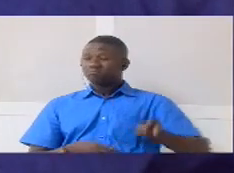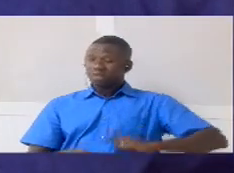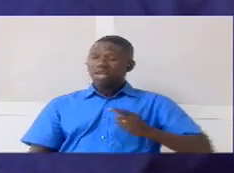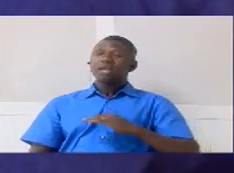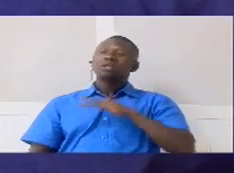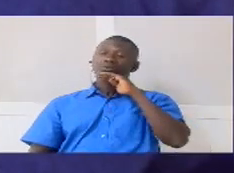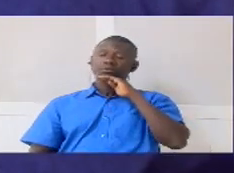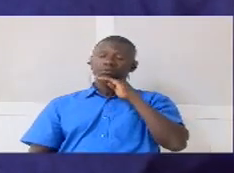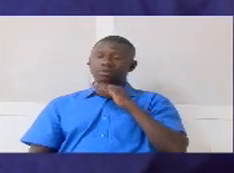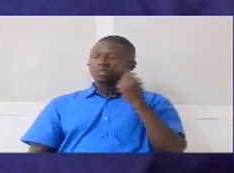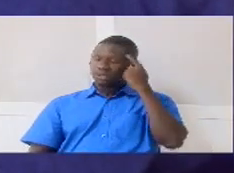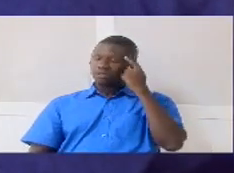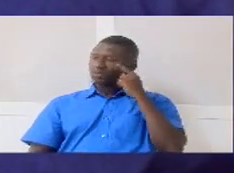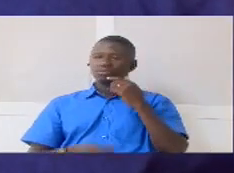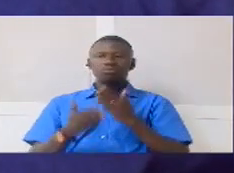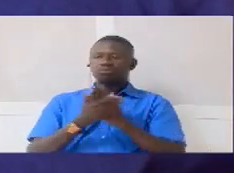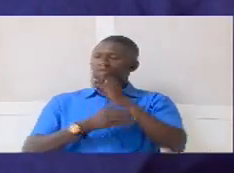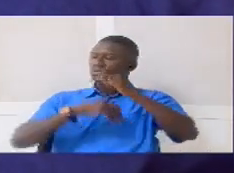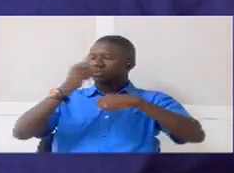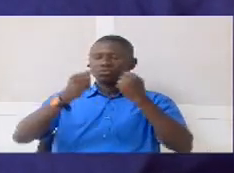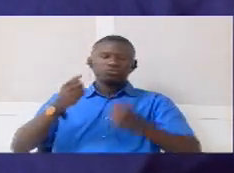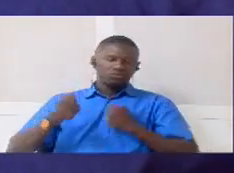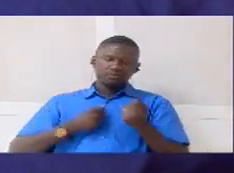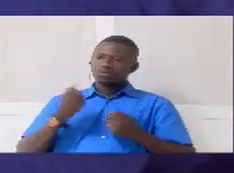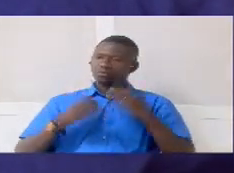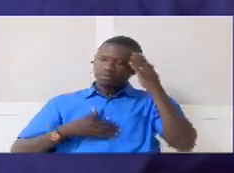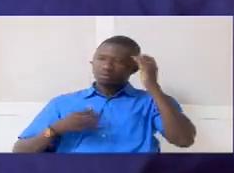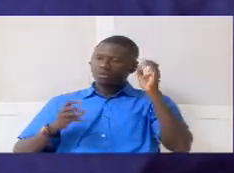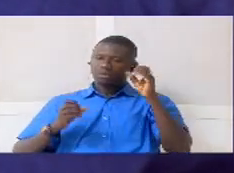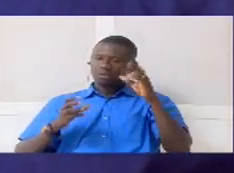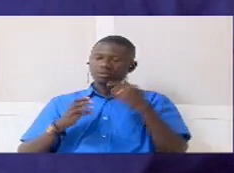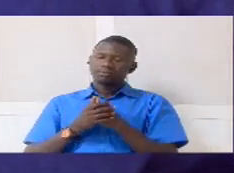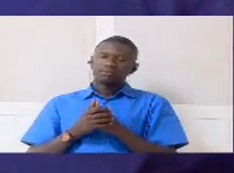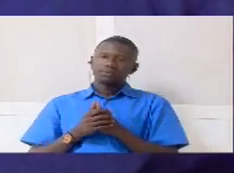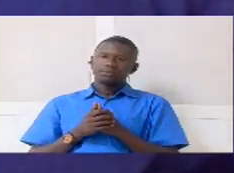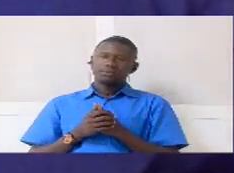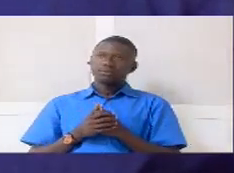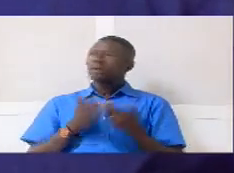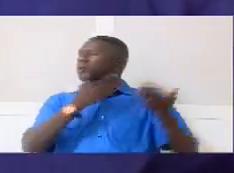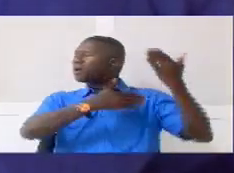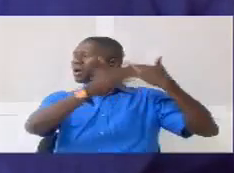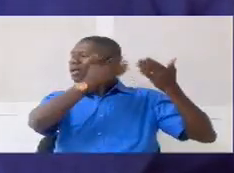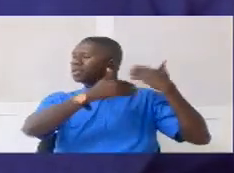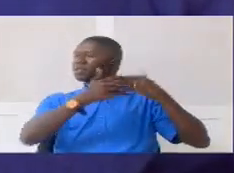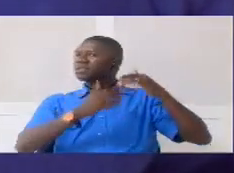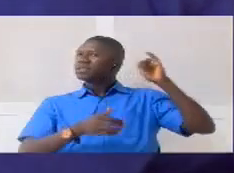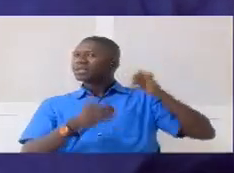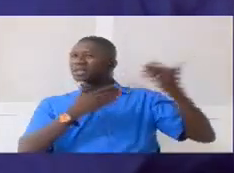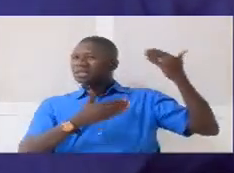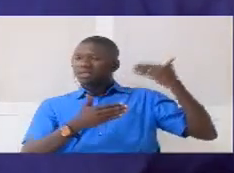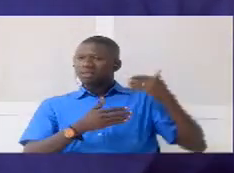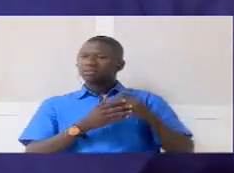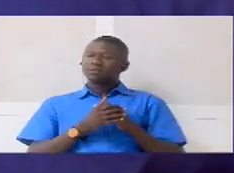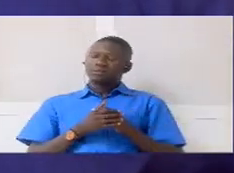kanero are you passé ni ci koku bi ñi sanji jama tambiral santoto amon ay yenen keur yi nga xamantene so ñewé ci sen gune